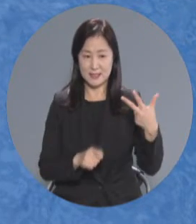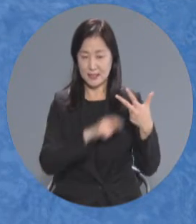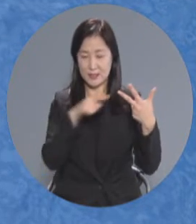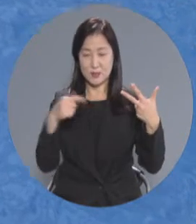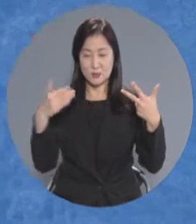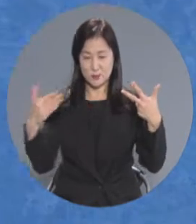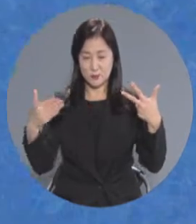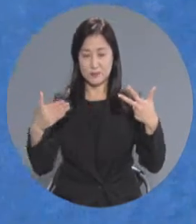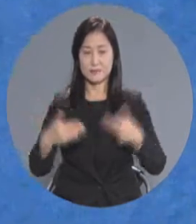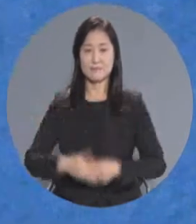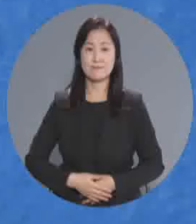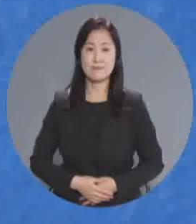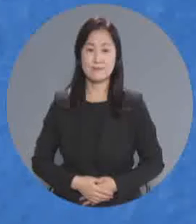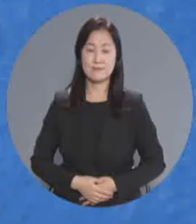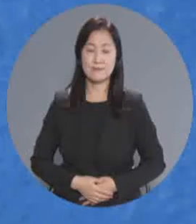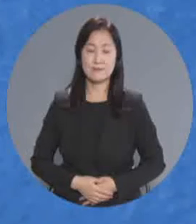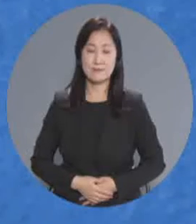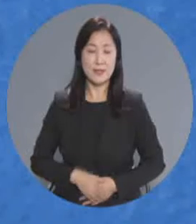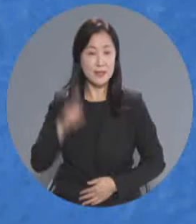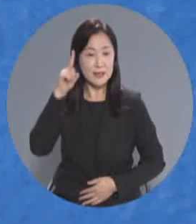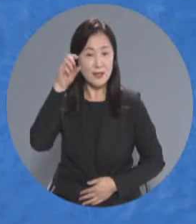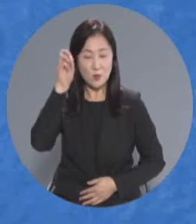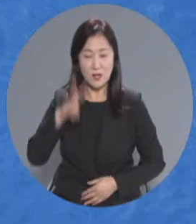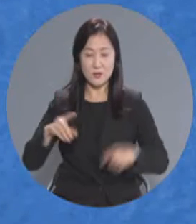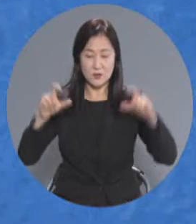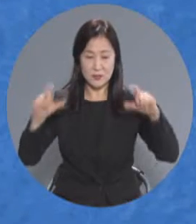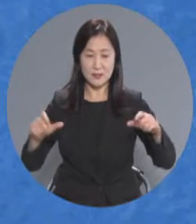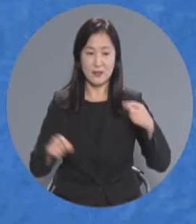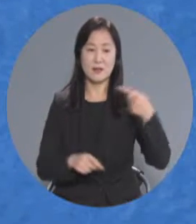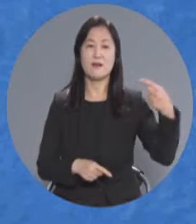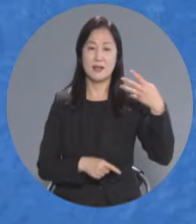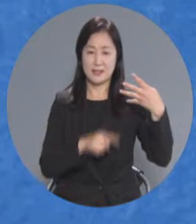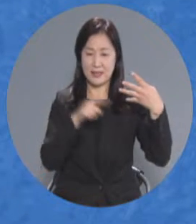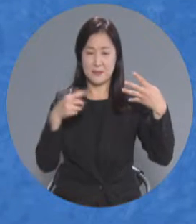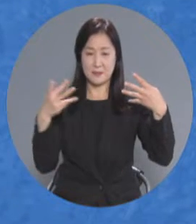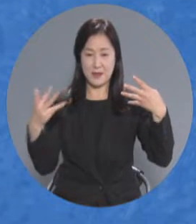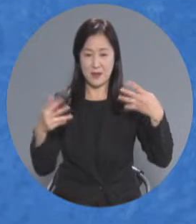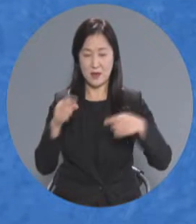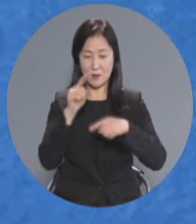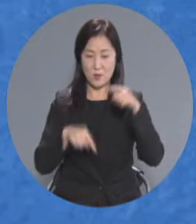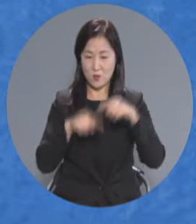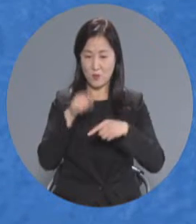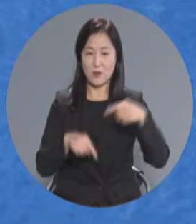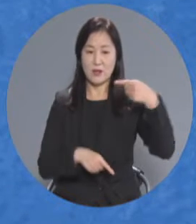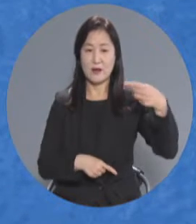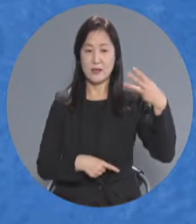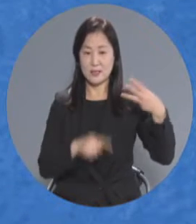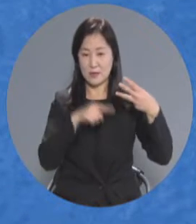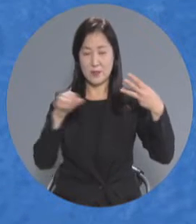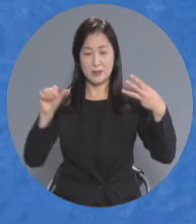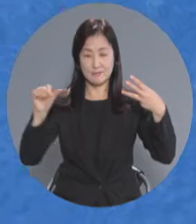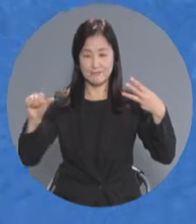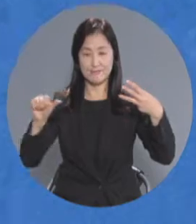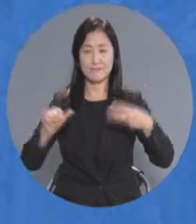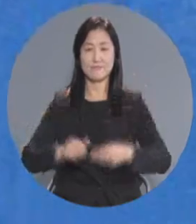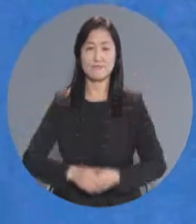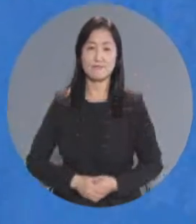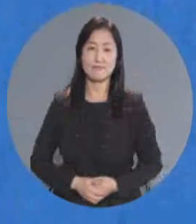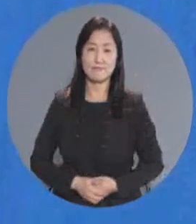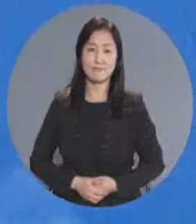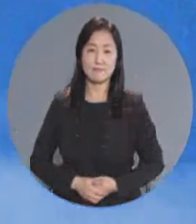보이겠습니다 내일 광주는 영화사에서 8 똥 뭐 폰을 영화 3에서 우두를 보이겠습니다